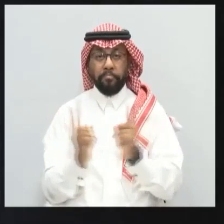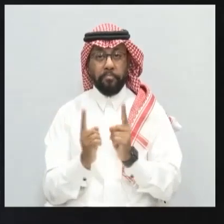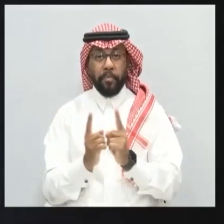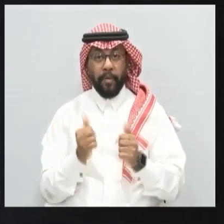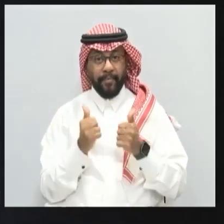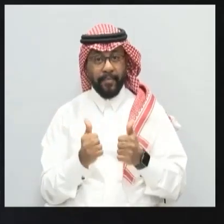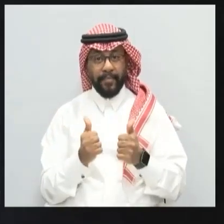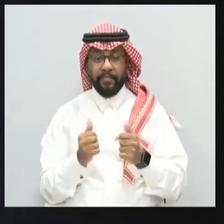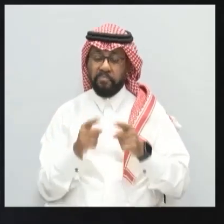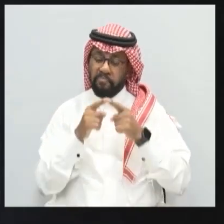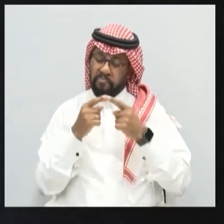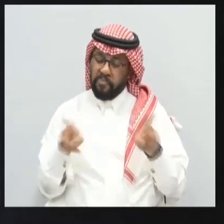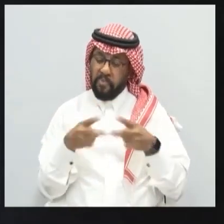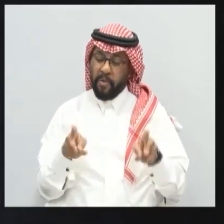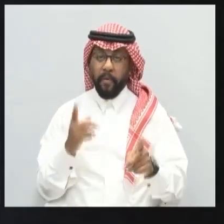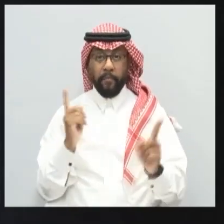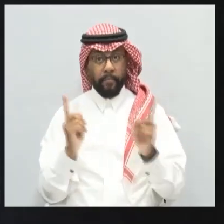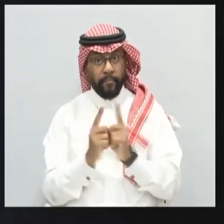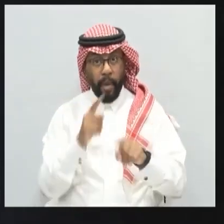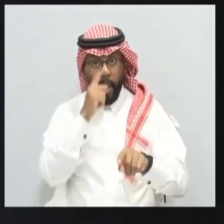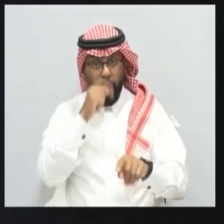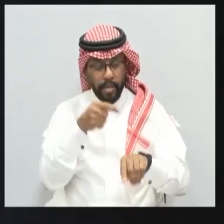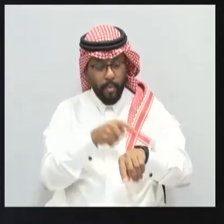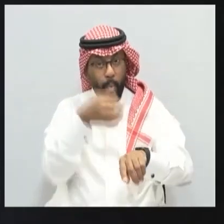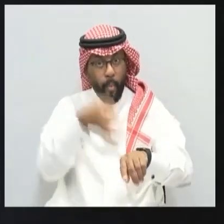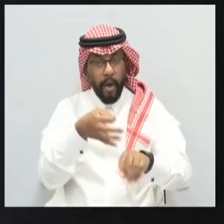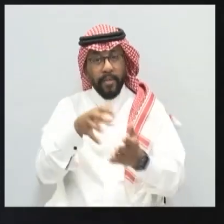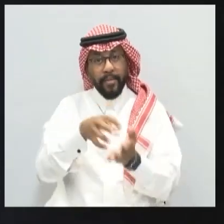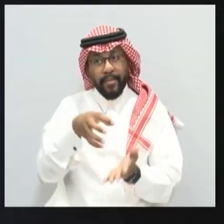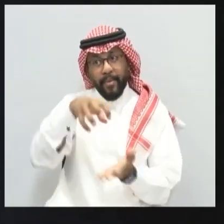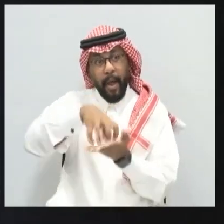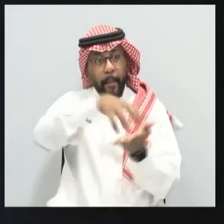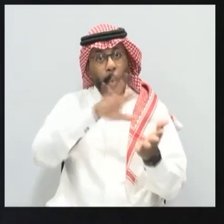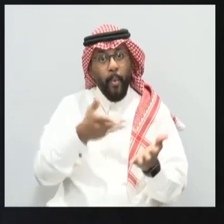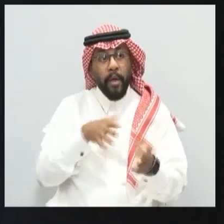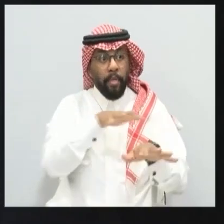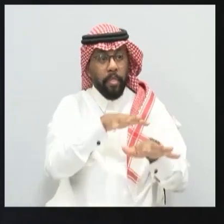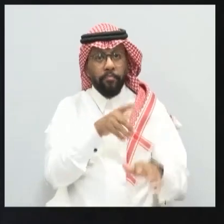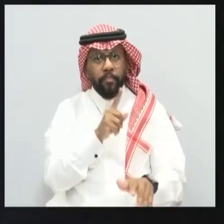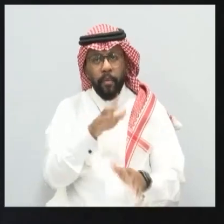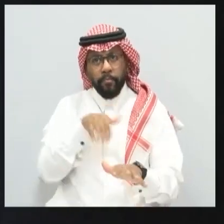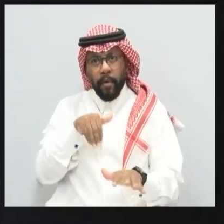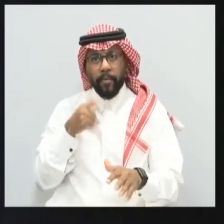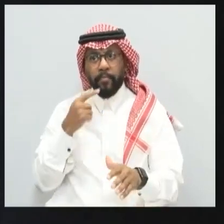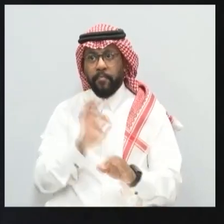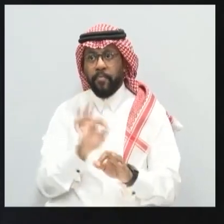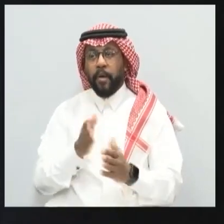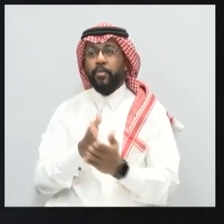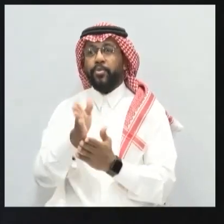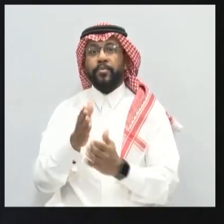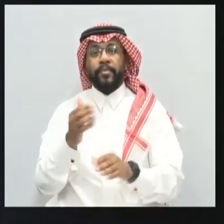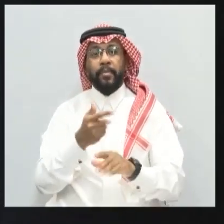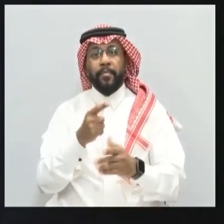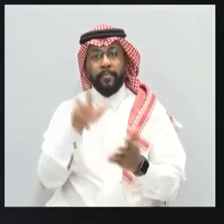يعطي انطباع جيد عنك ف تراعي ذلك وتحضر قبل وقت كاف وبالامكان استخدام بعض